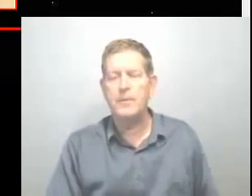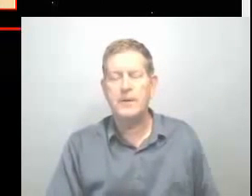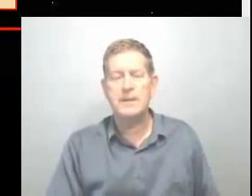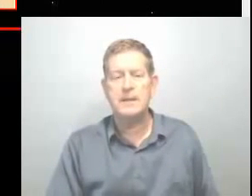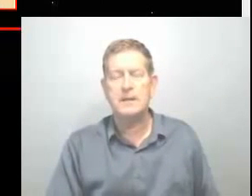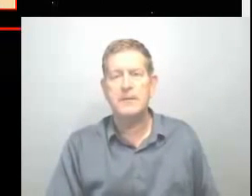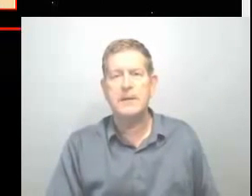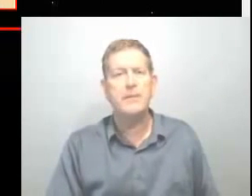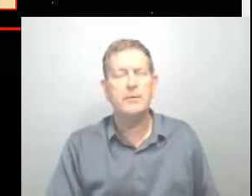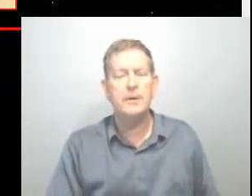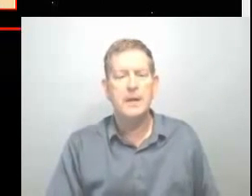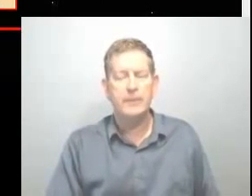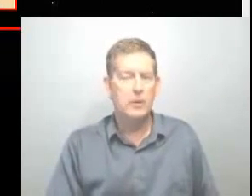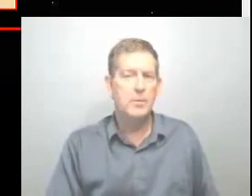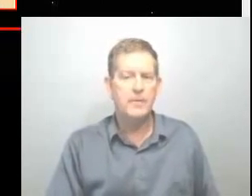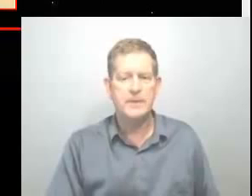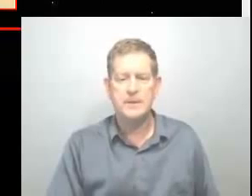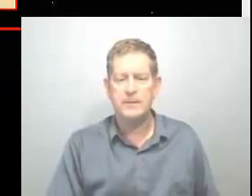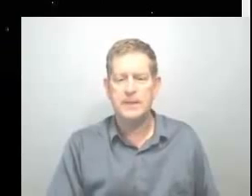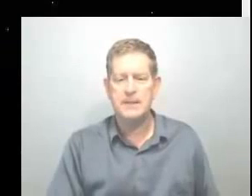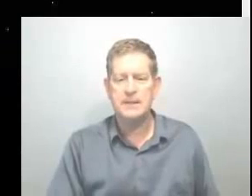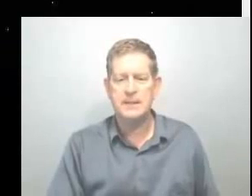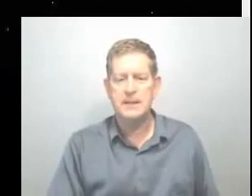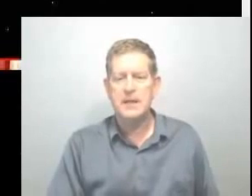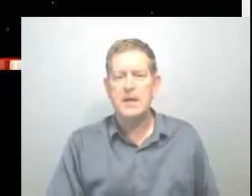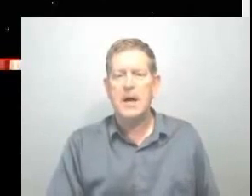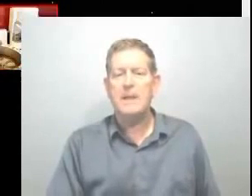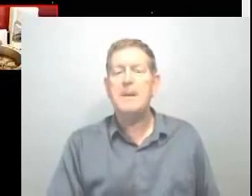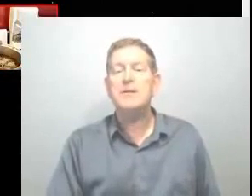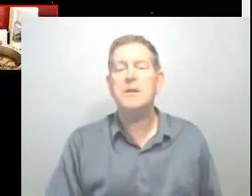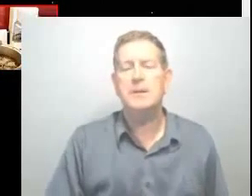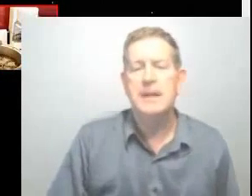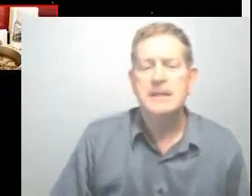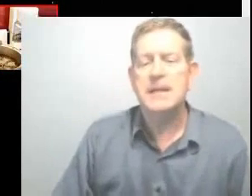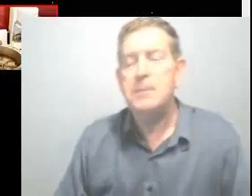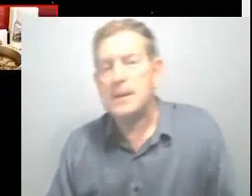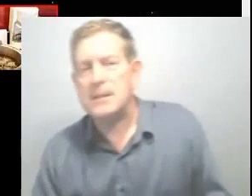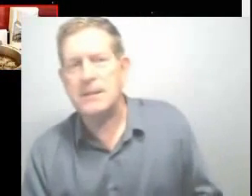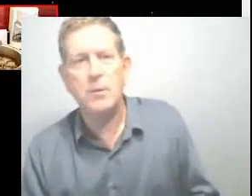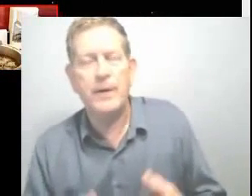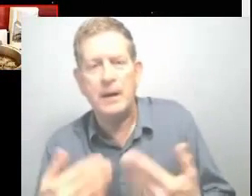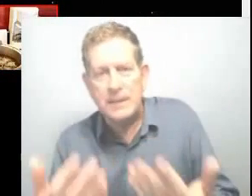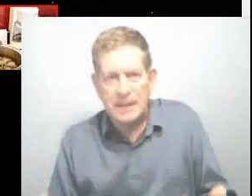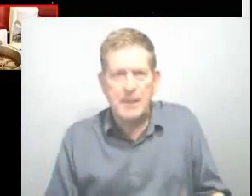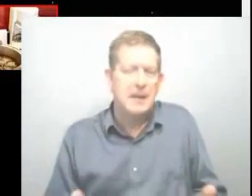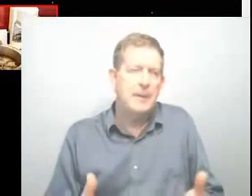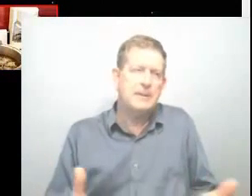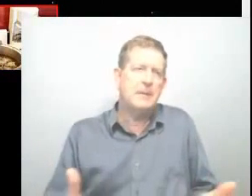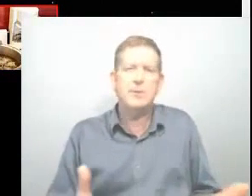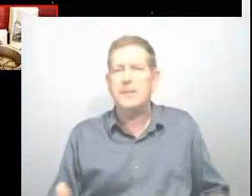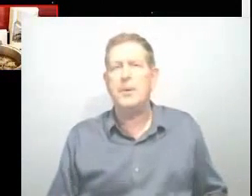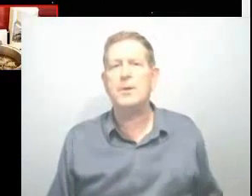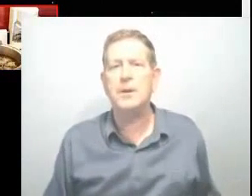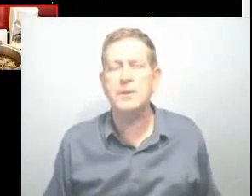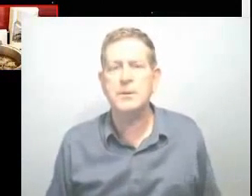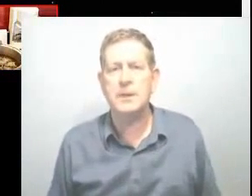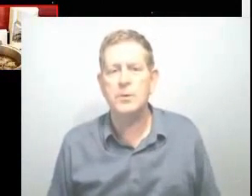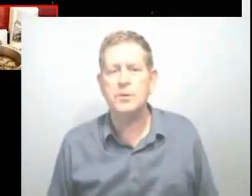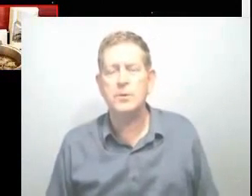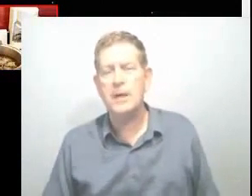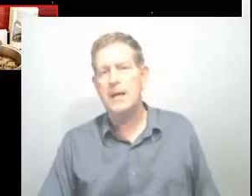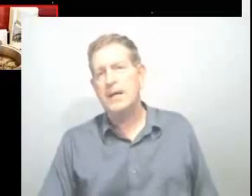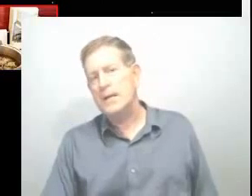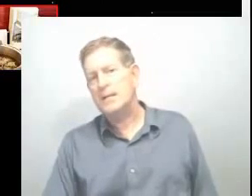Vous pourrez faire cette activité avec votre professeur, voilà, c'est ça. Maintenant, cette partie-ci, on va entamer la partie la plus importante de